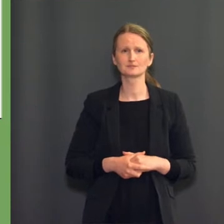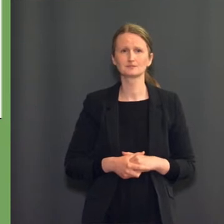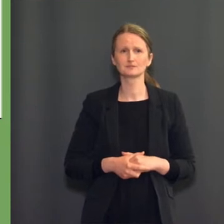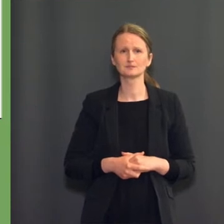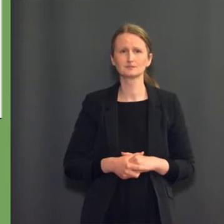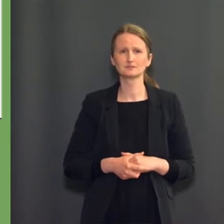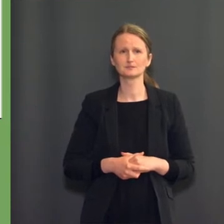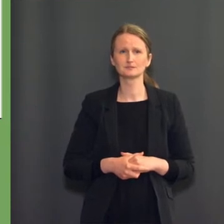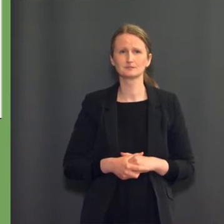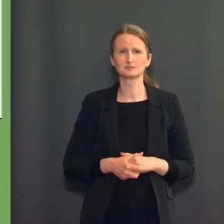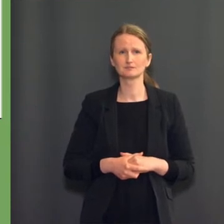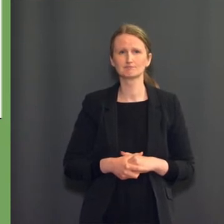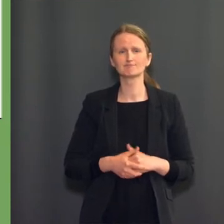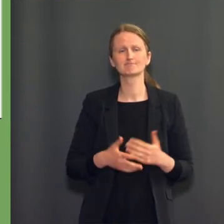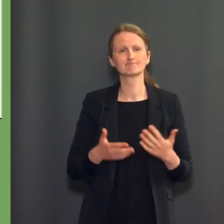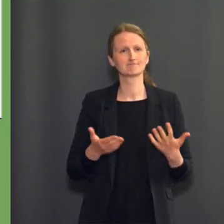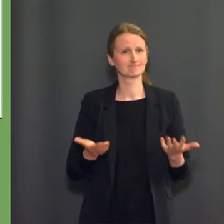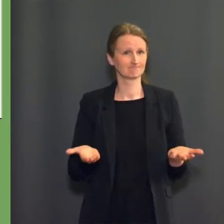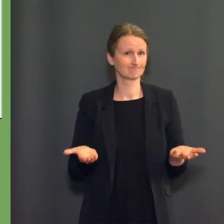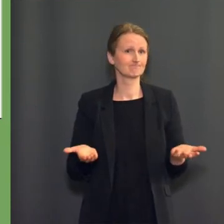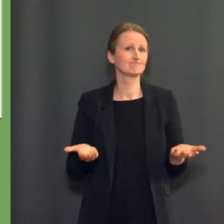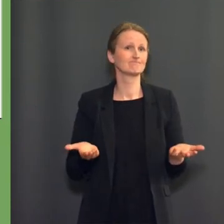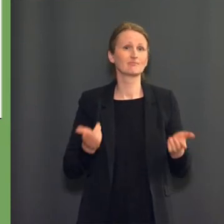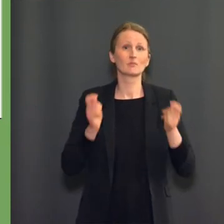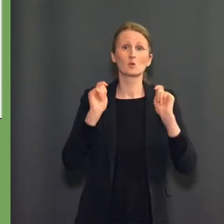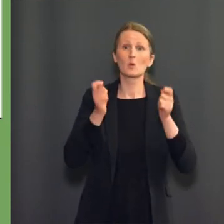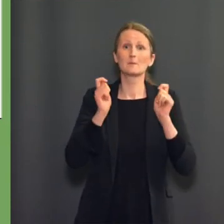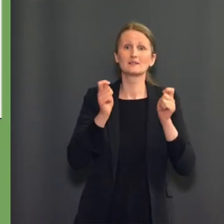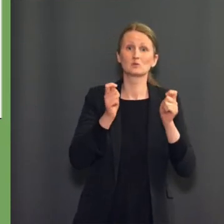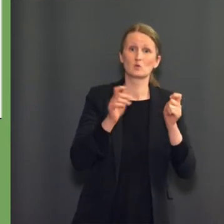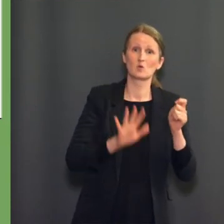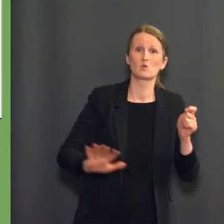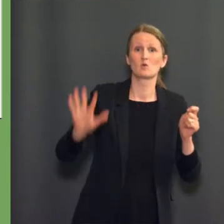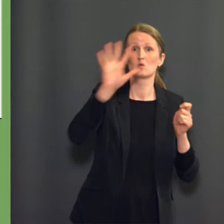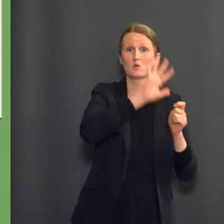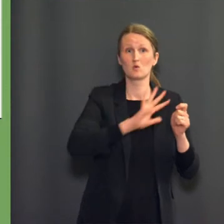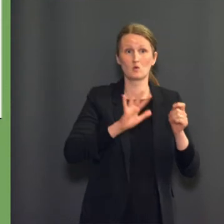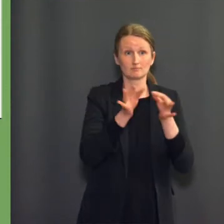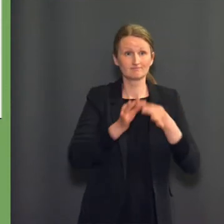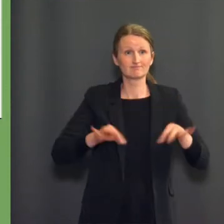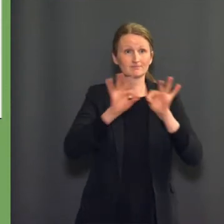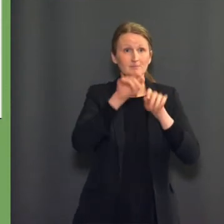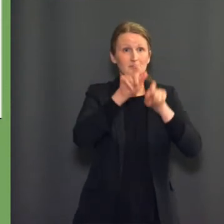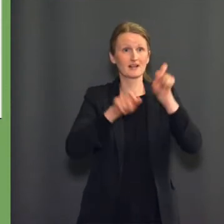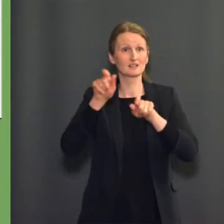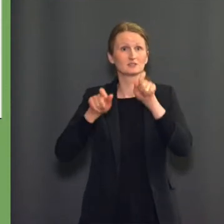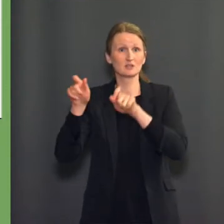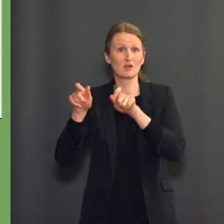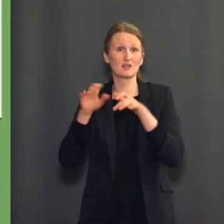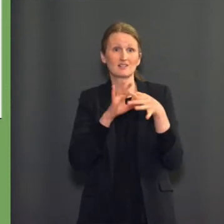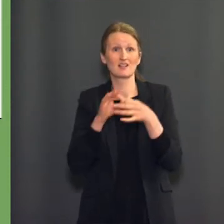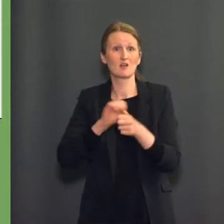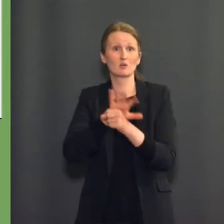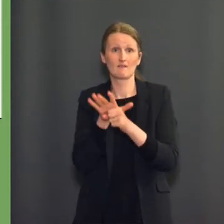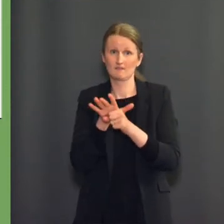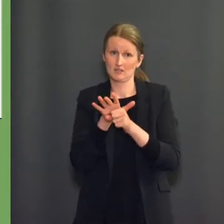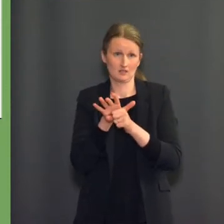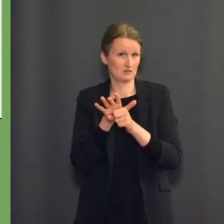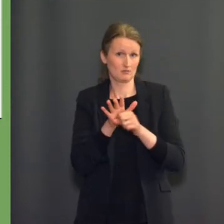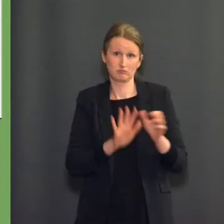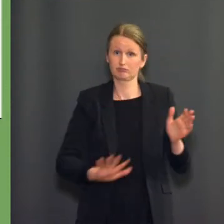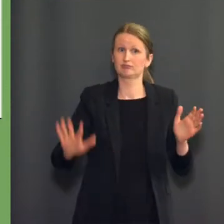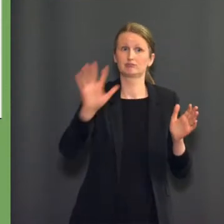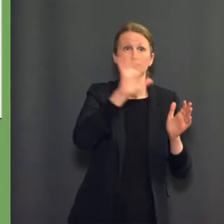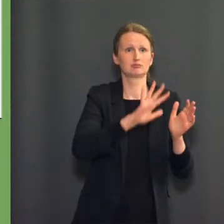L'augmentation de l'occupation hospitalière est observée dans tout le pays, à l'exception de Namur, où nous